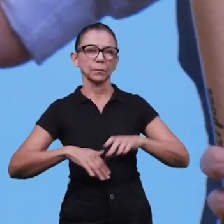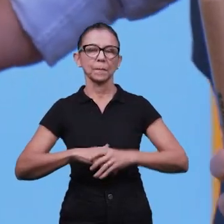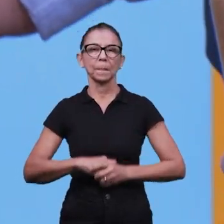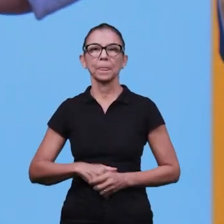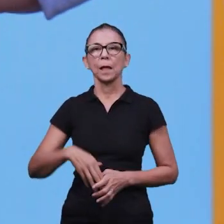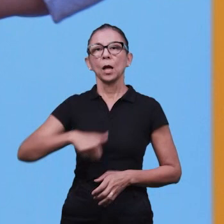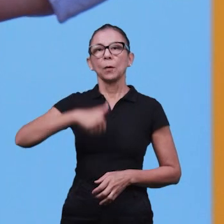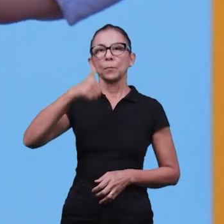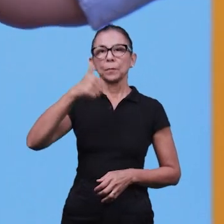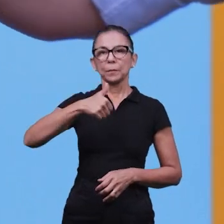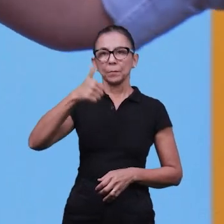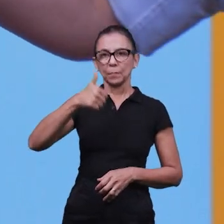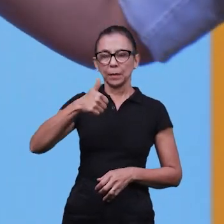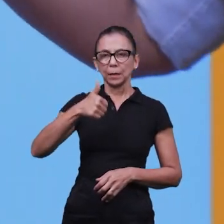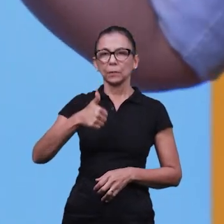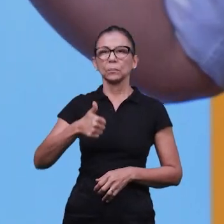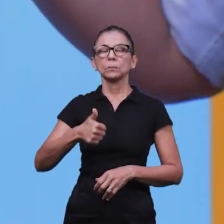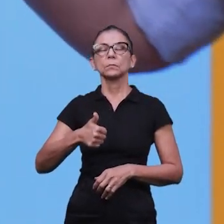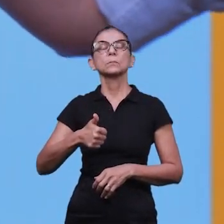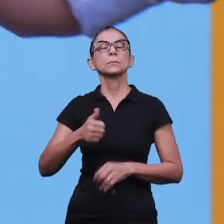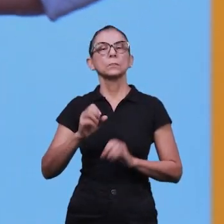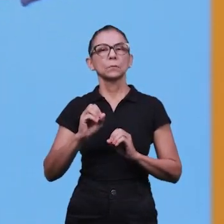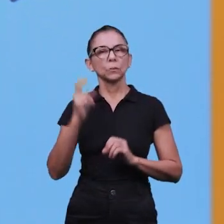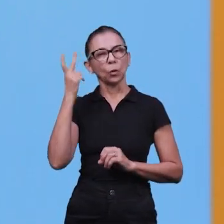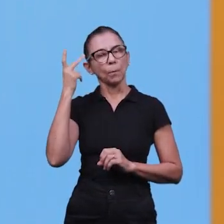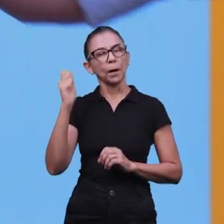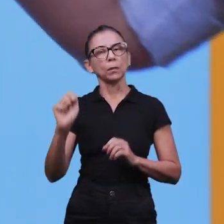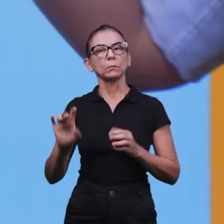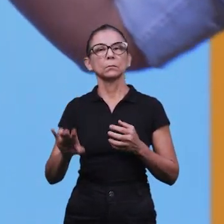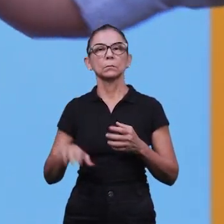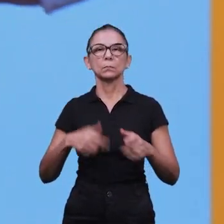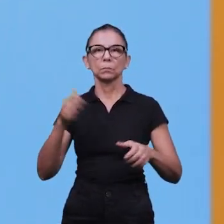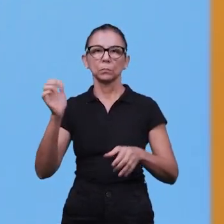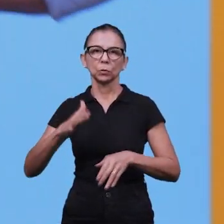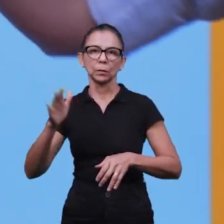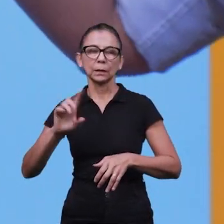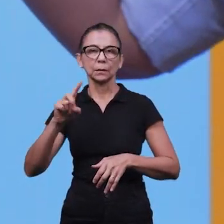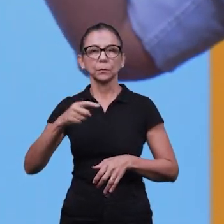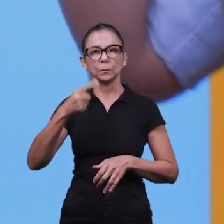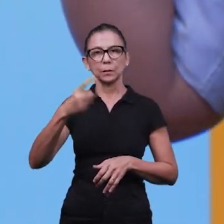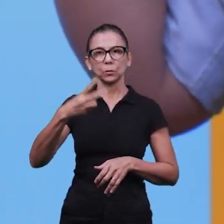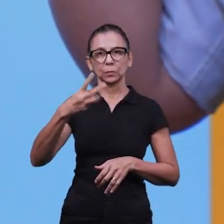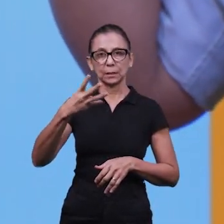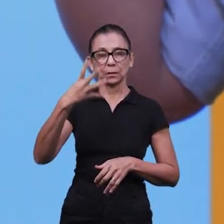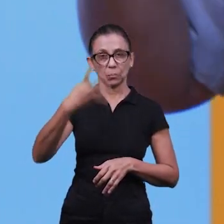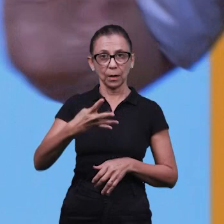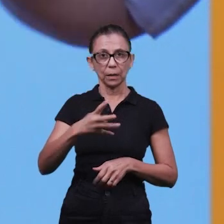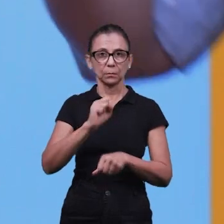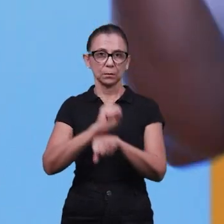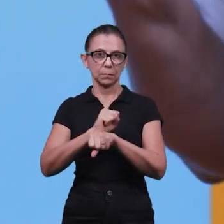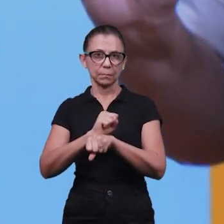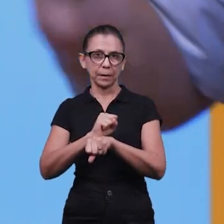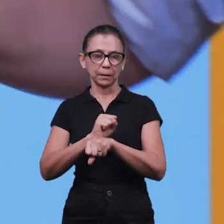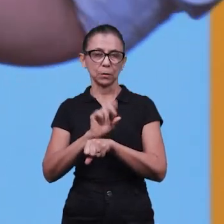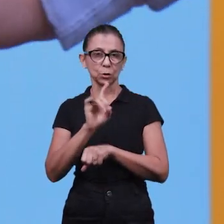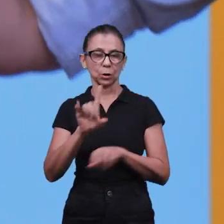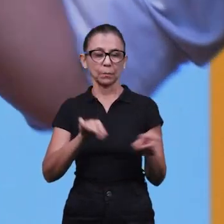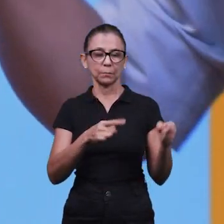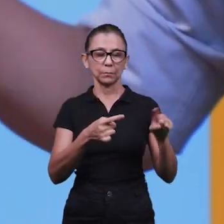et après le deuxième, troisième, quatrième temps, le silence. Ici, ce sont les instruments de mélodie.